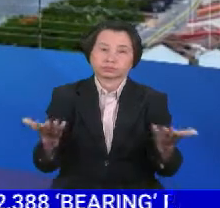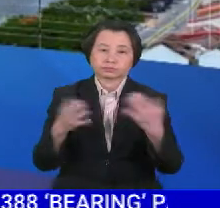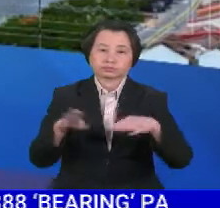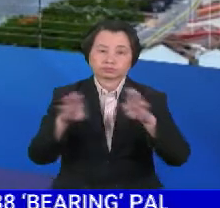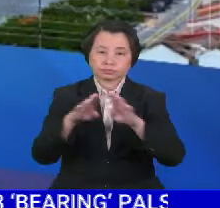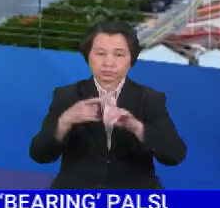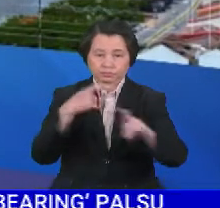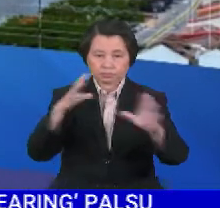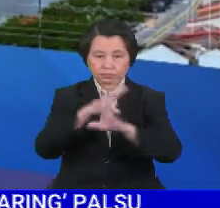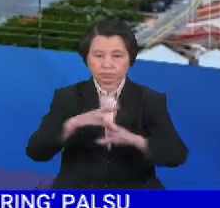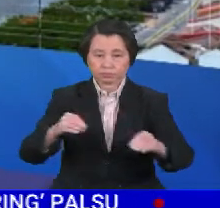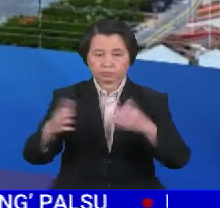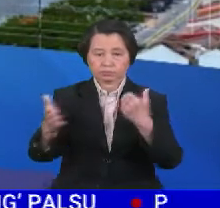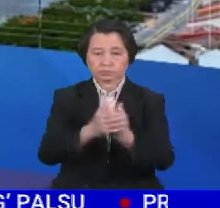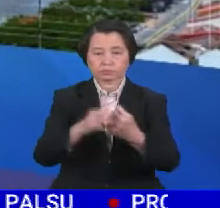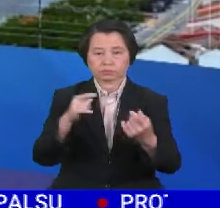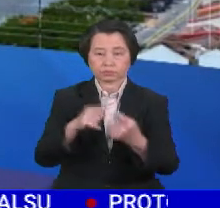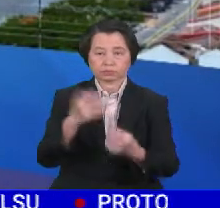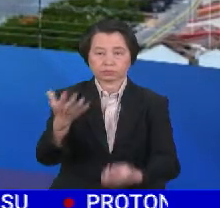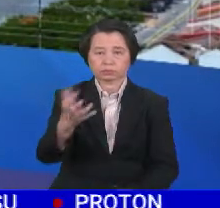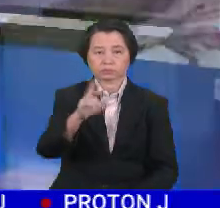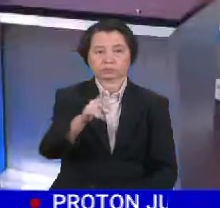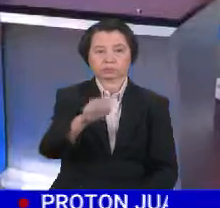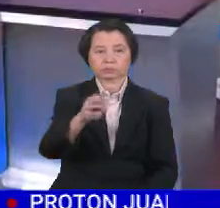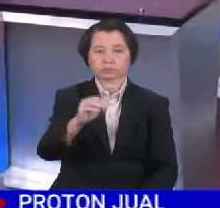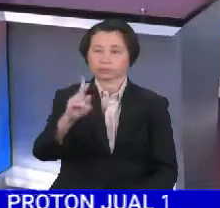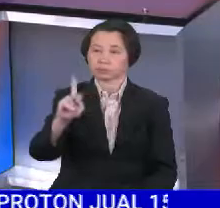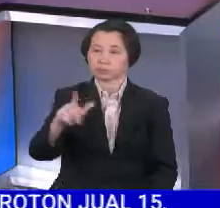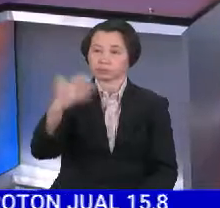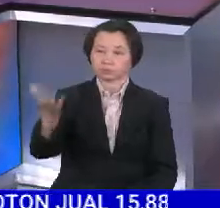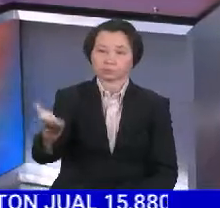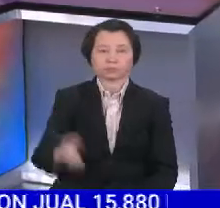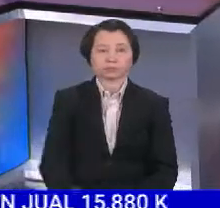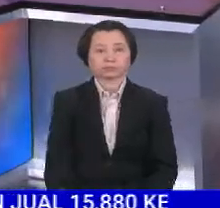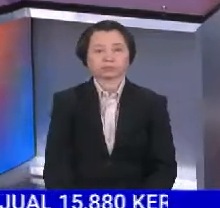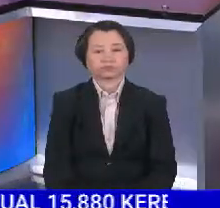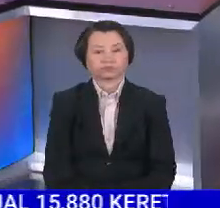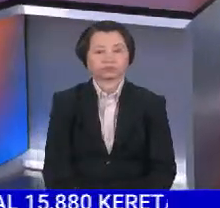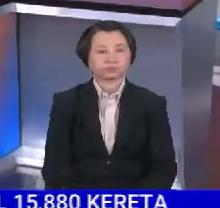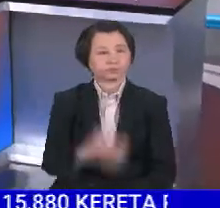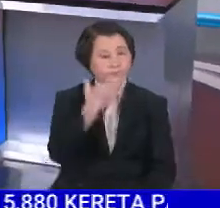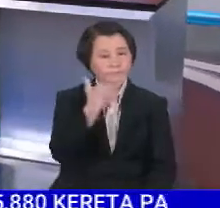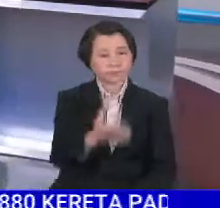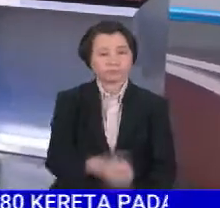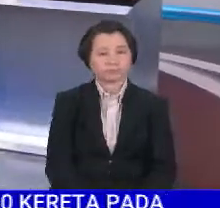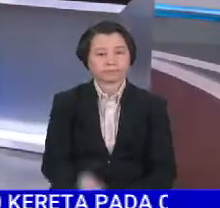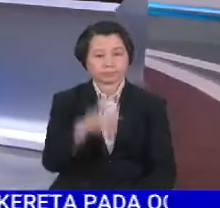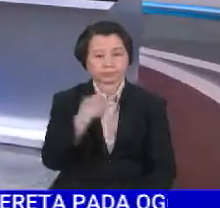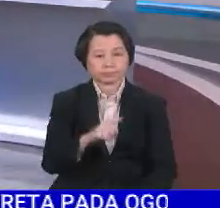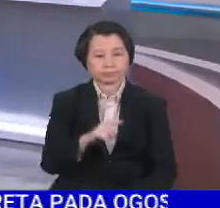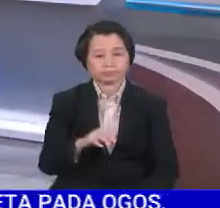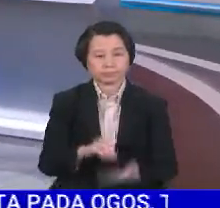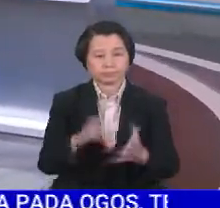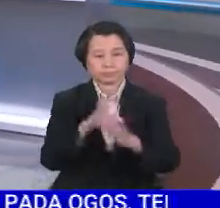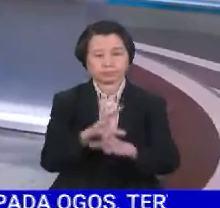berita dari Serawak kita kembali bersama Atikah di angkasa Puri silikon Hai bye Makasih Liza untuk perkembangan